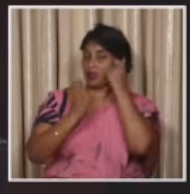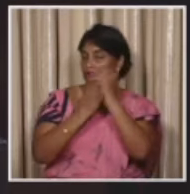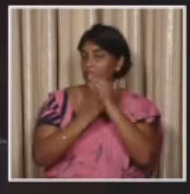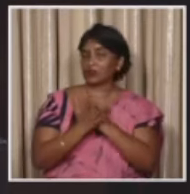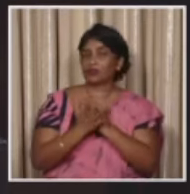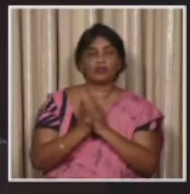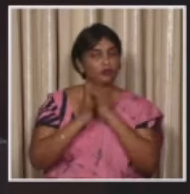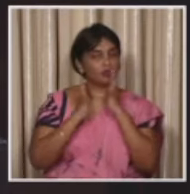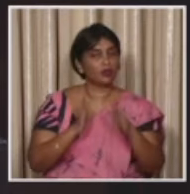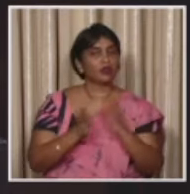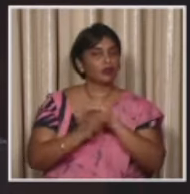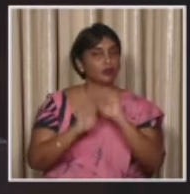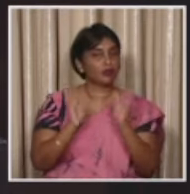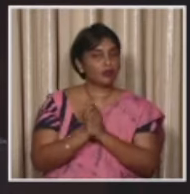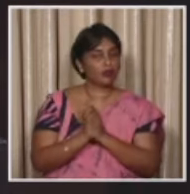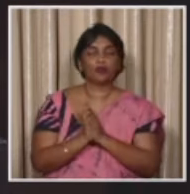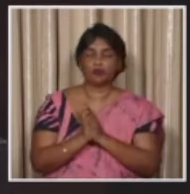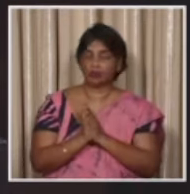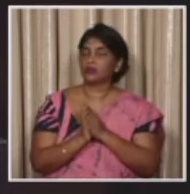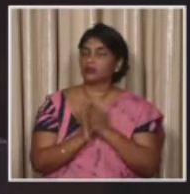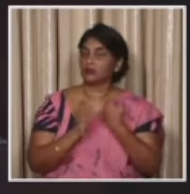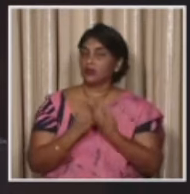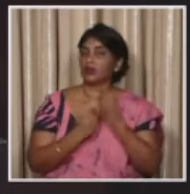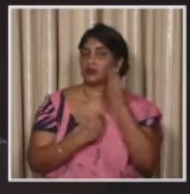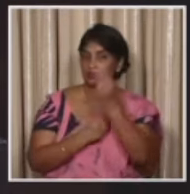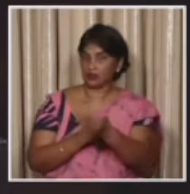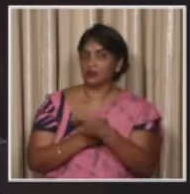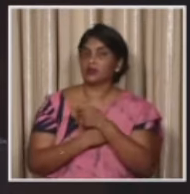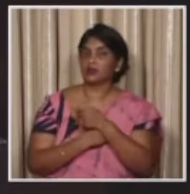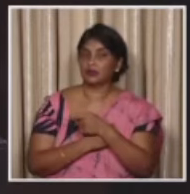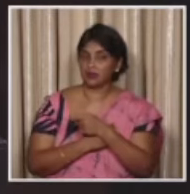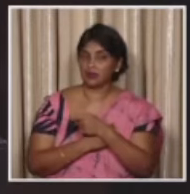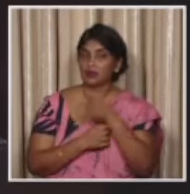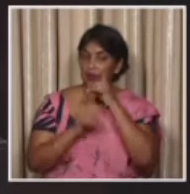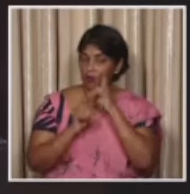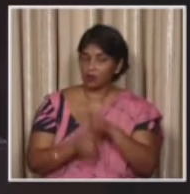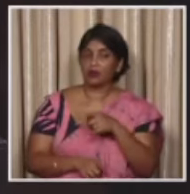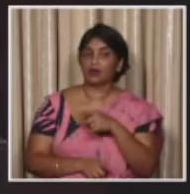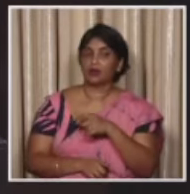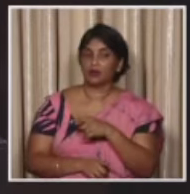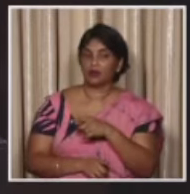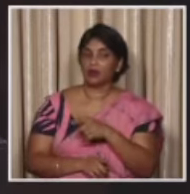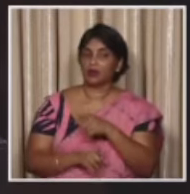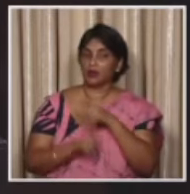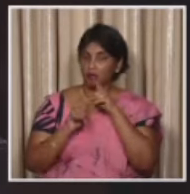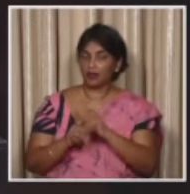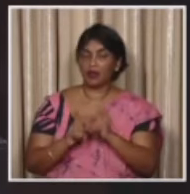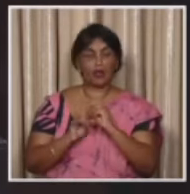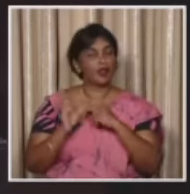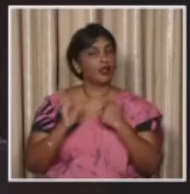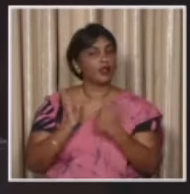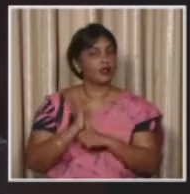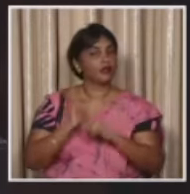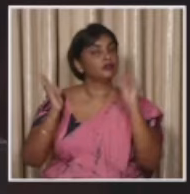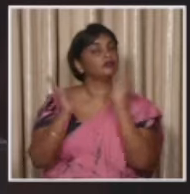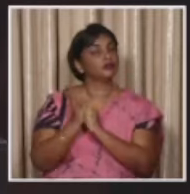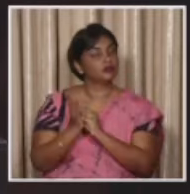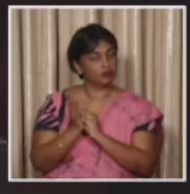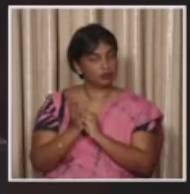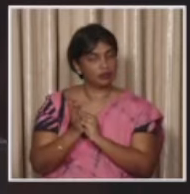ගණනාවක් මේ සියල්ලක්ම ප්‍රගතිශීලී අපි ඒව ඉදිරිපත් කරනවා. ඒවට ඒවා මේ පනතට ඇතුල්